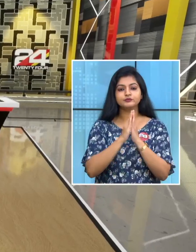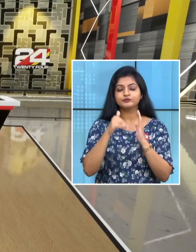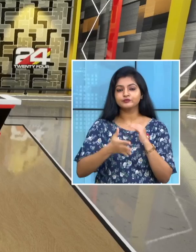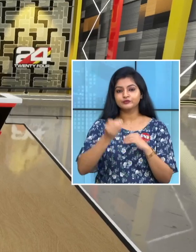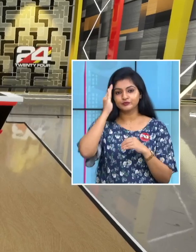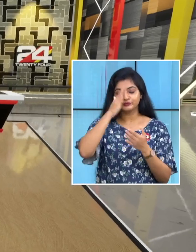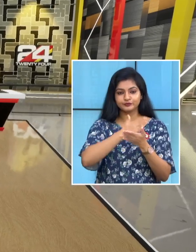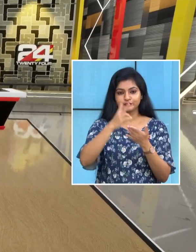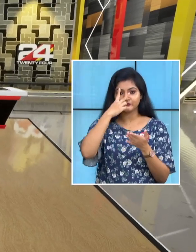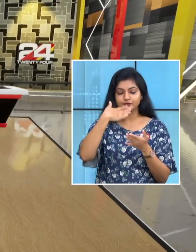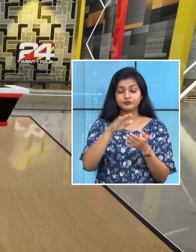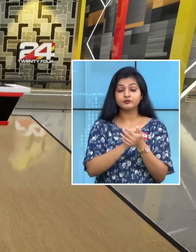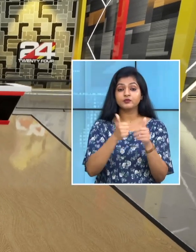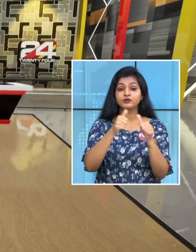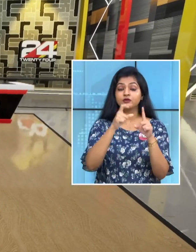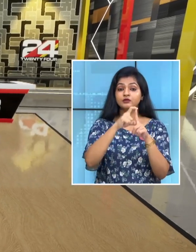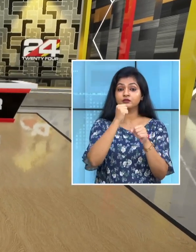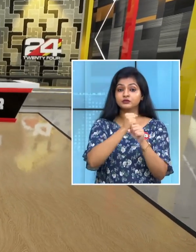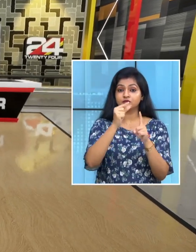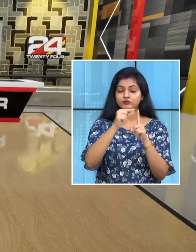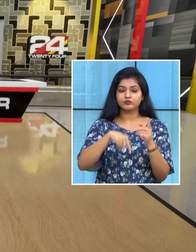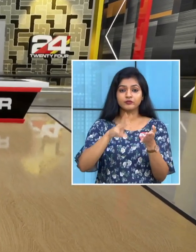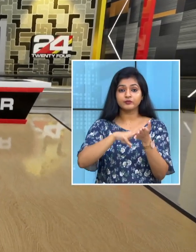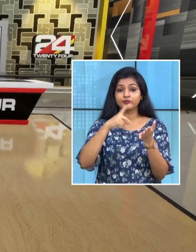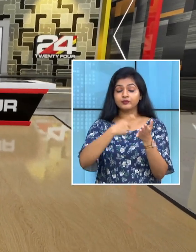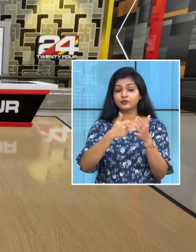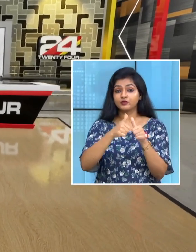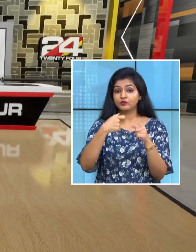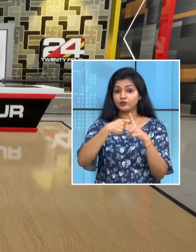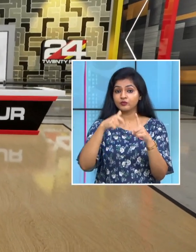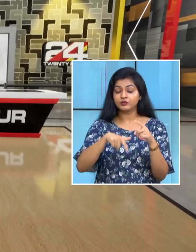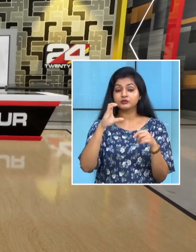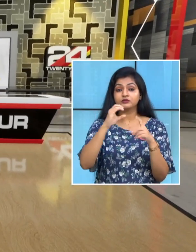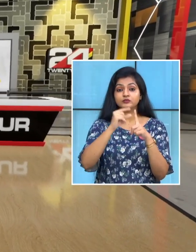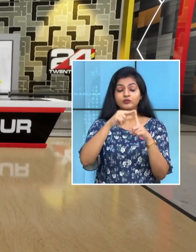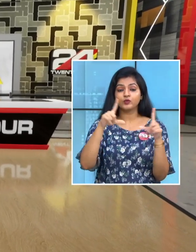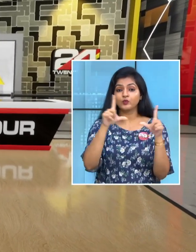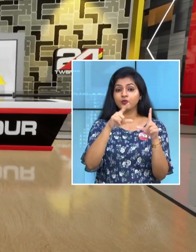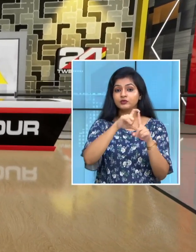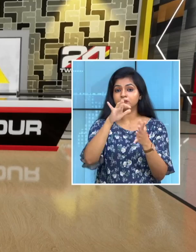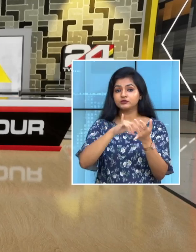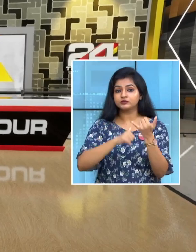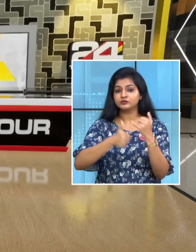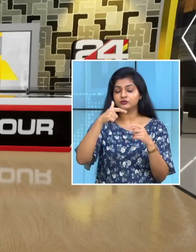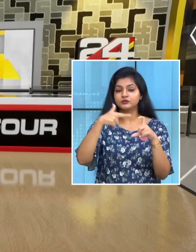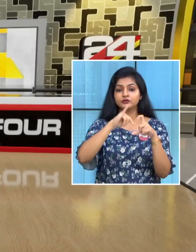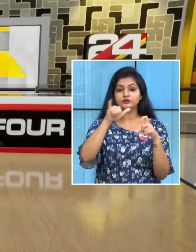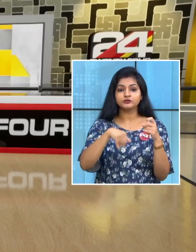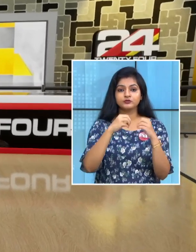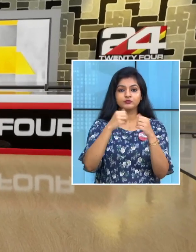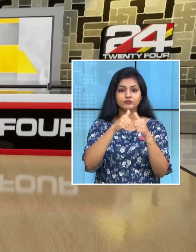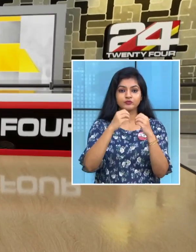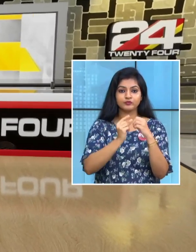നമസ്കാരം. ഇപ്പോൾ കിട്ടിയതിലേക്ക് വിശദമായി. ADGP MR അജിത് കുമാറിനെതിരെ CPI വയനാട് ജില്ലാ സെക്രട്ടറി EJ ബാബു. ഉരുൾപൊട്ടലുണ്ടായ